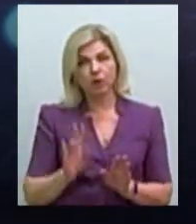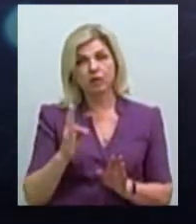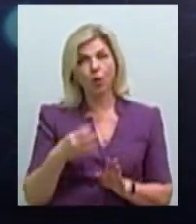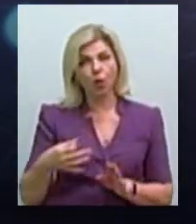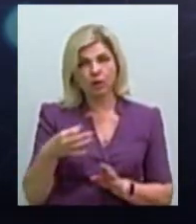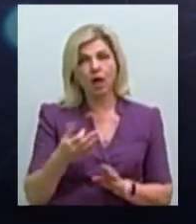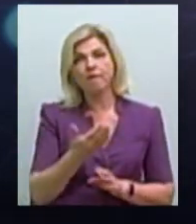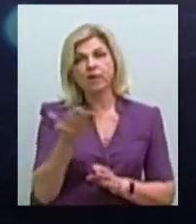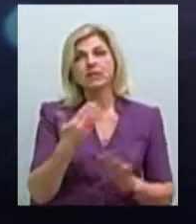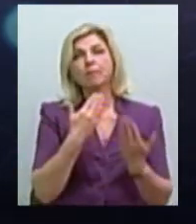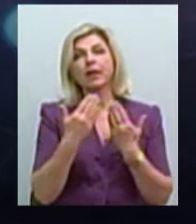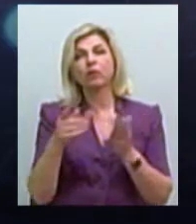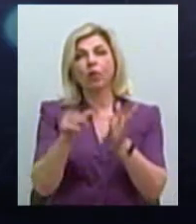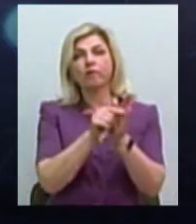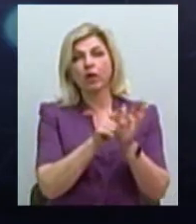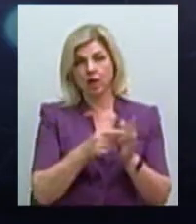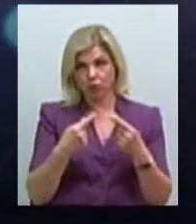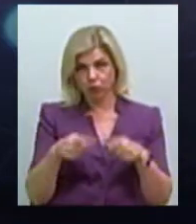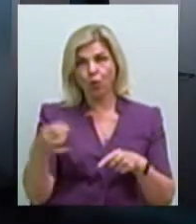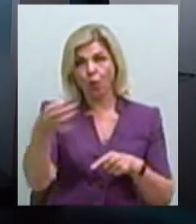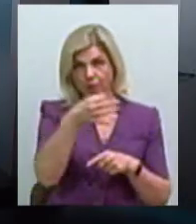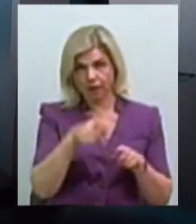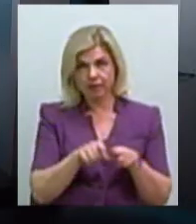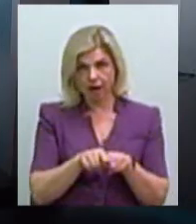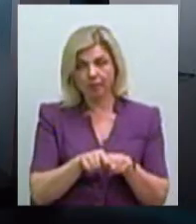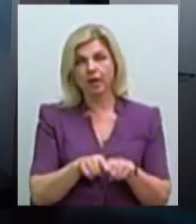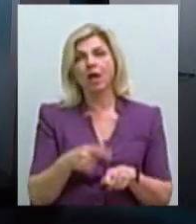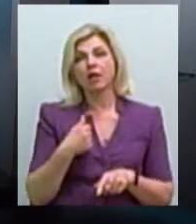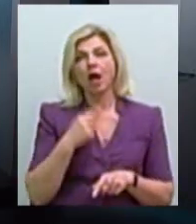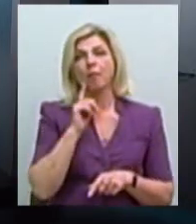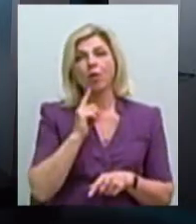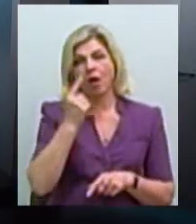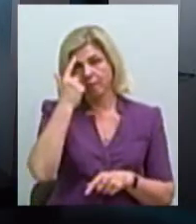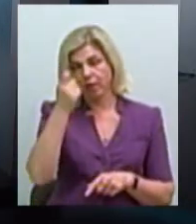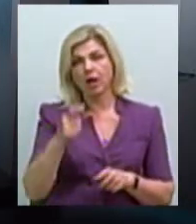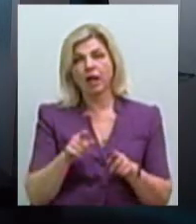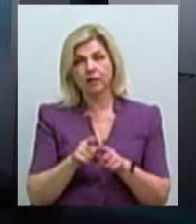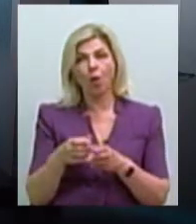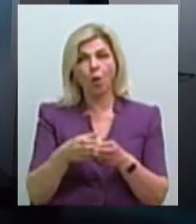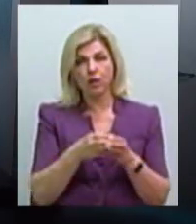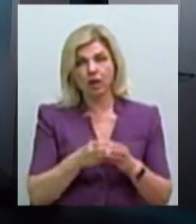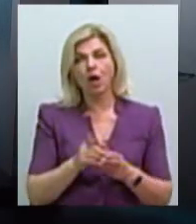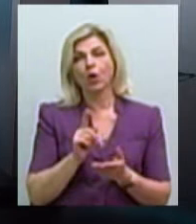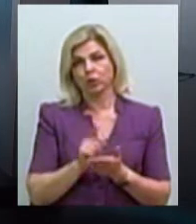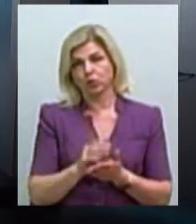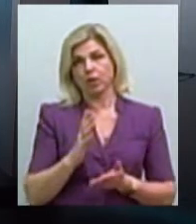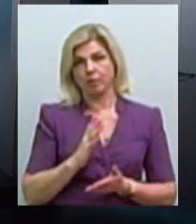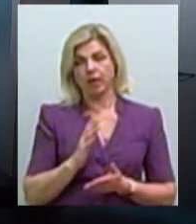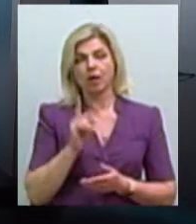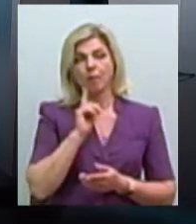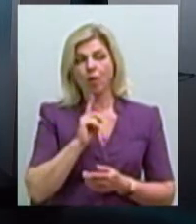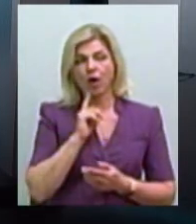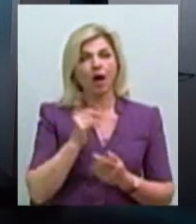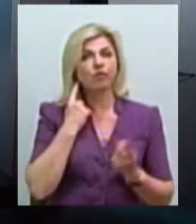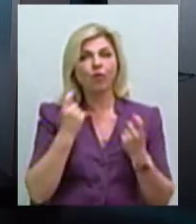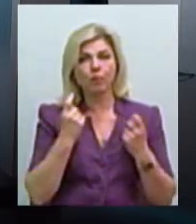спілкуєтесь з колегами чи в інших областях так само? Я поки попередила своїх колег, що таке має бути. Поки що мене зворотньої інформації немає.